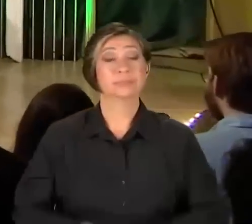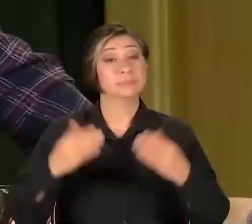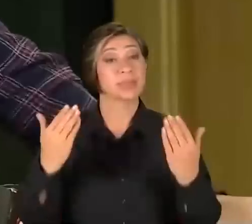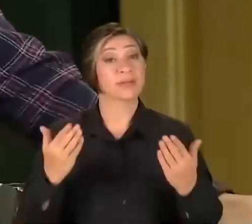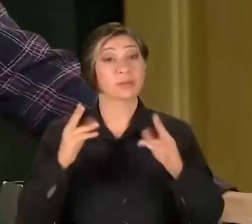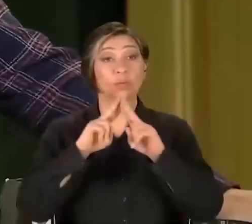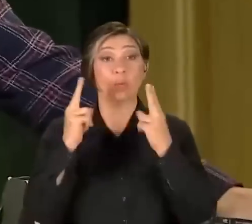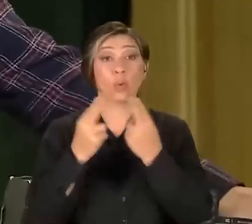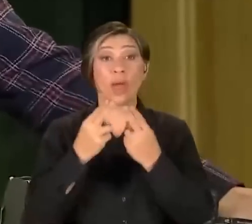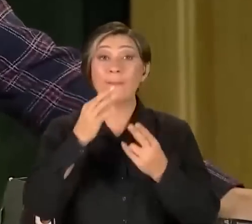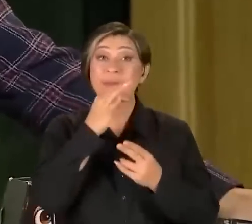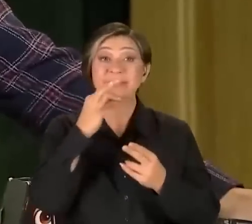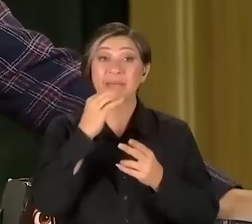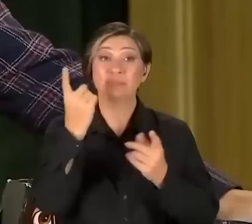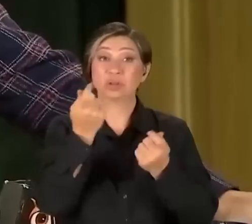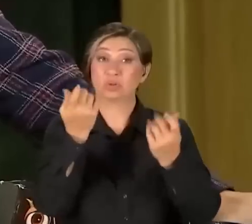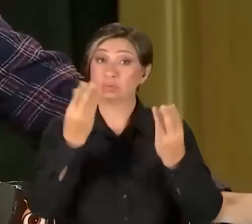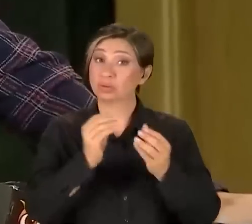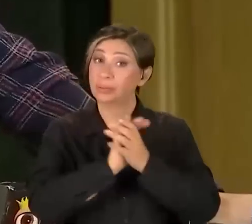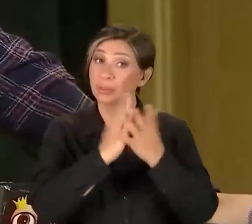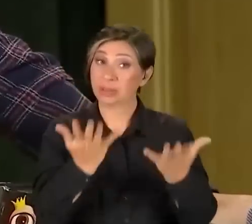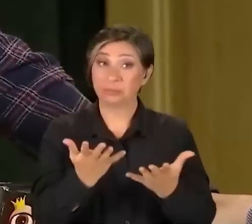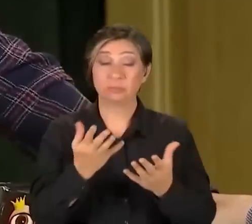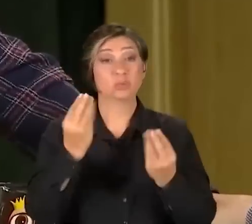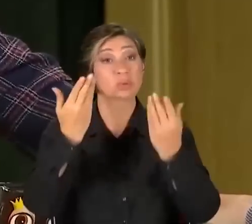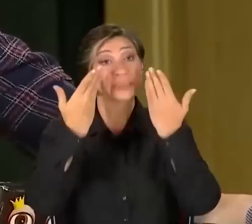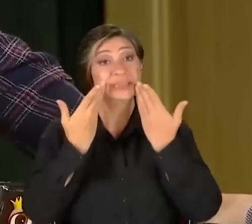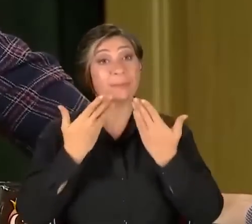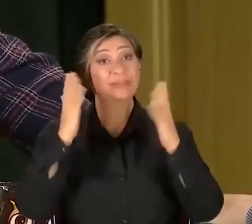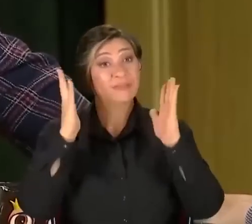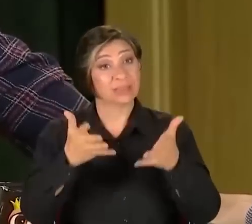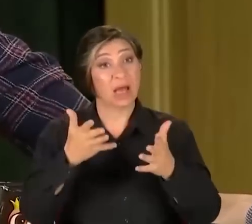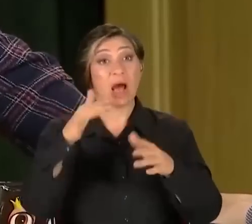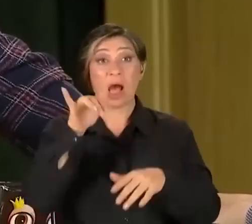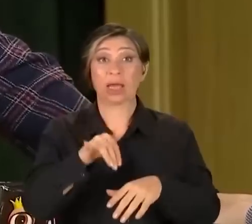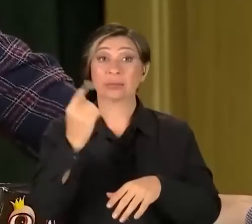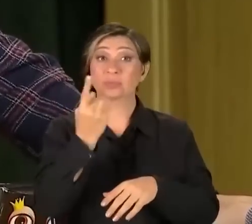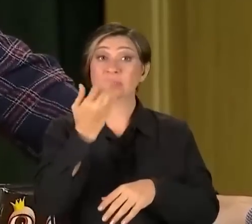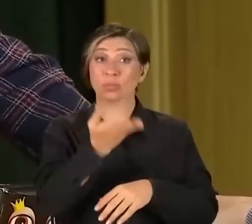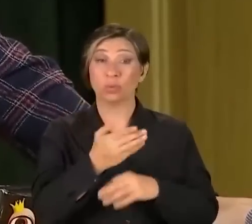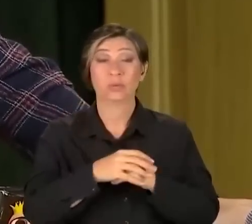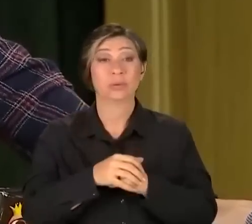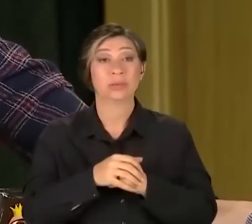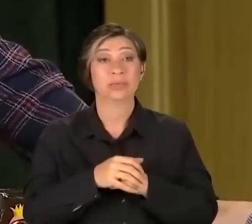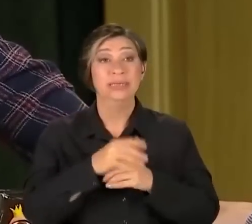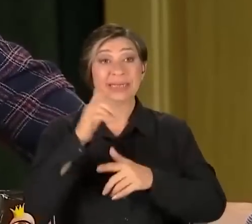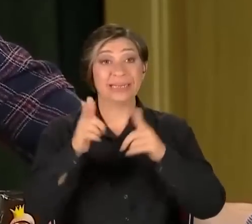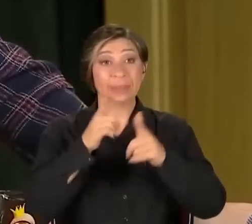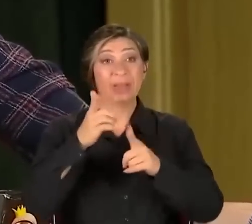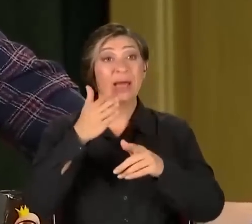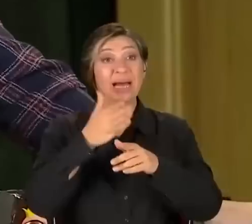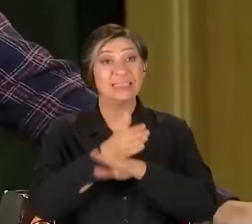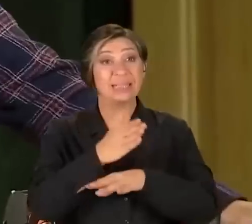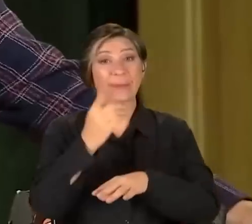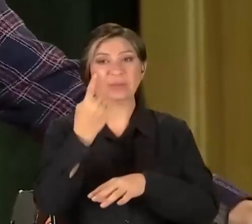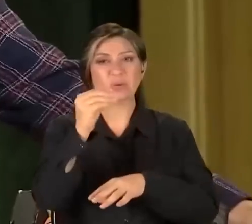hep dünya ölçeğinde bir iş olmuş Tebrik ederim seni çok güzel bu kadar çok izlenmesi de tabii ki hak ettiği bir şey bu klibin Aslında